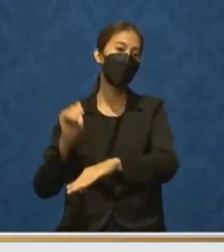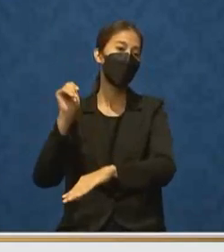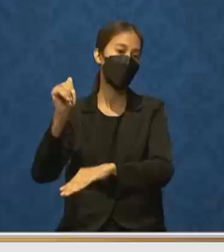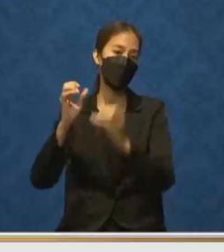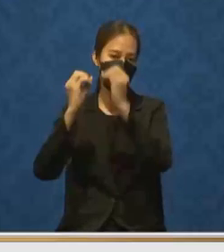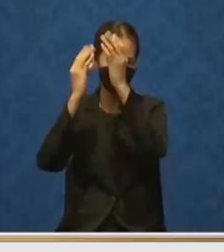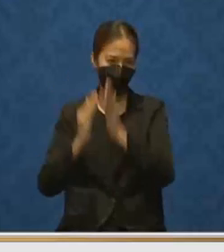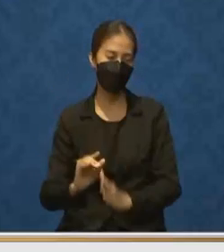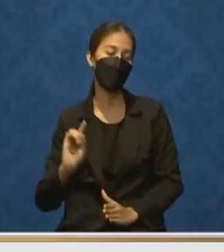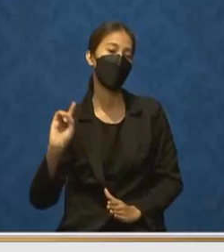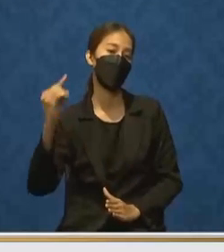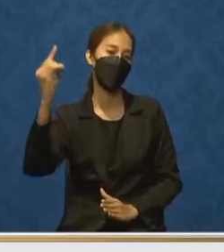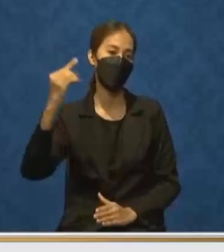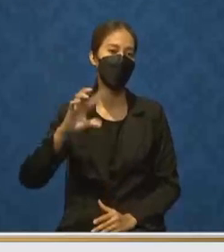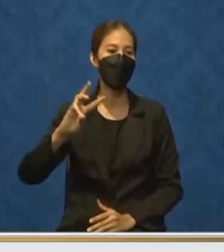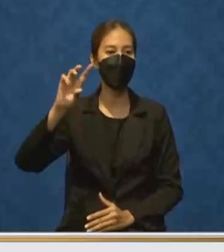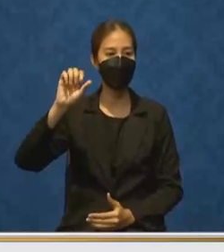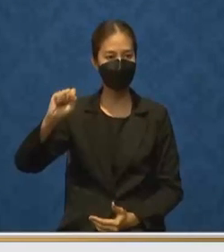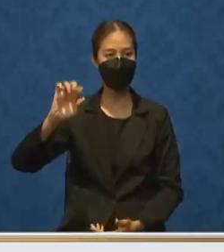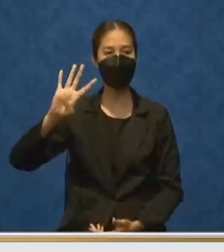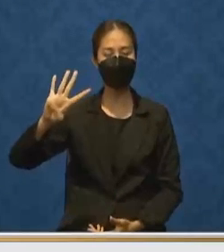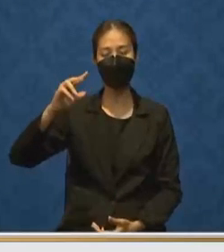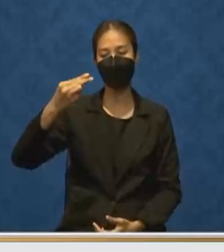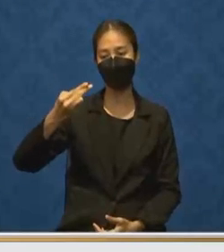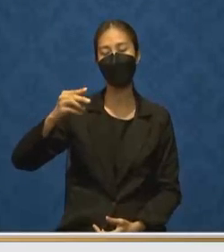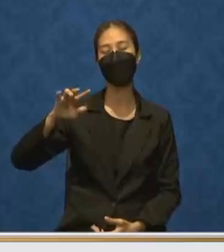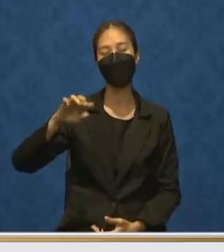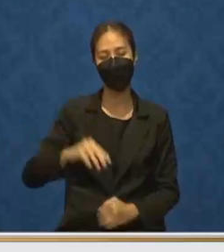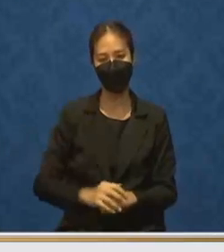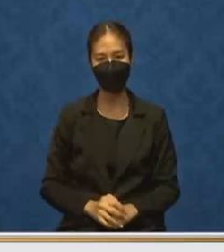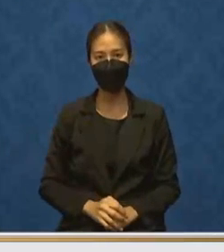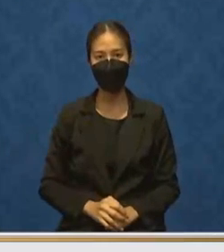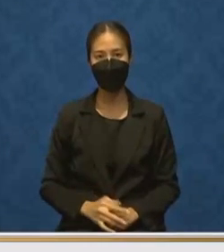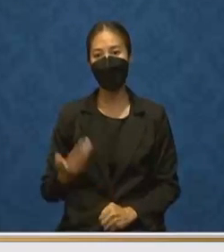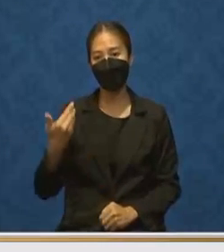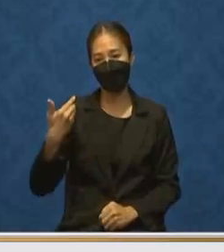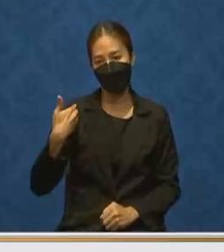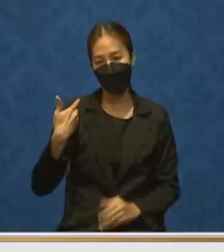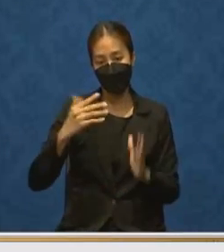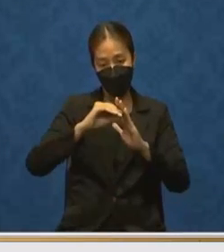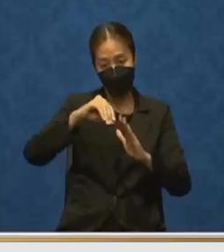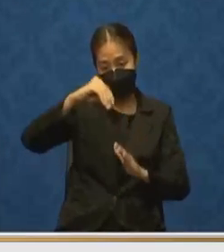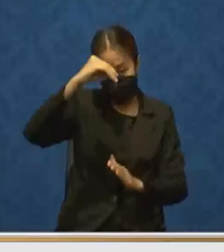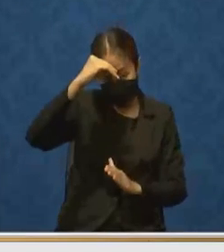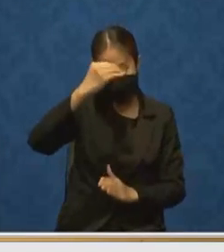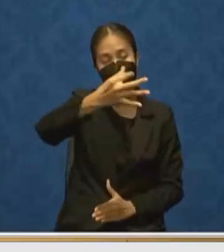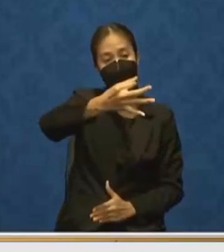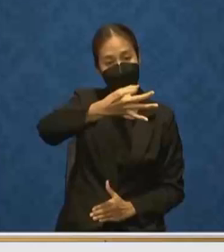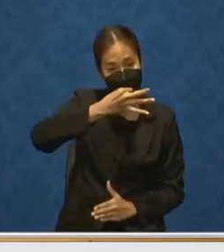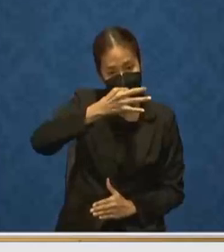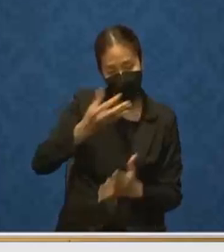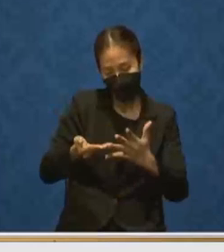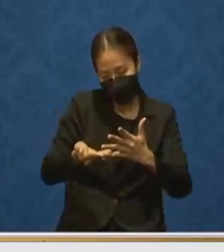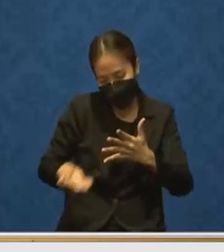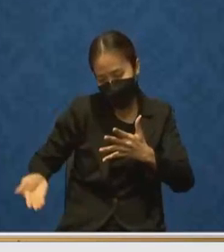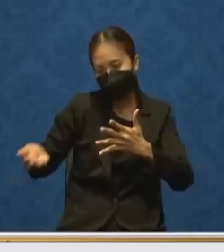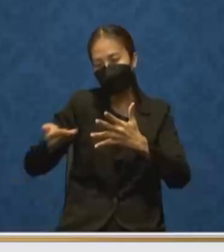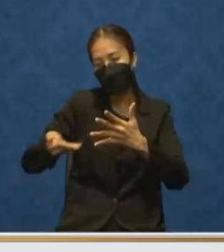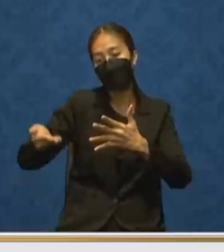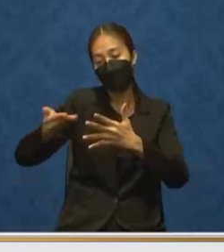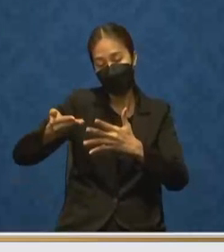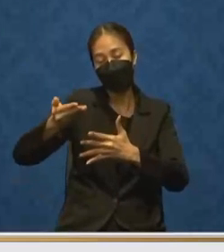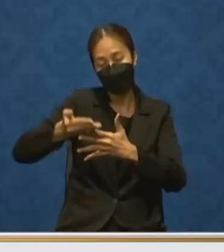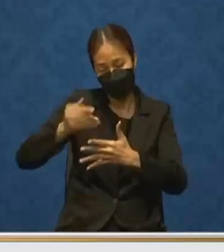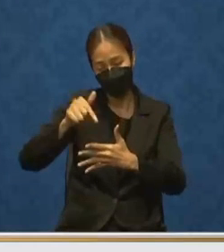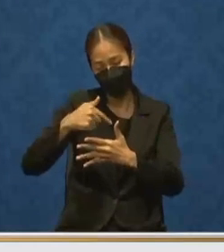หม่ 640,300 คนขยายโอกาสการศึกษาวิชาชีพและยกระดับการผลิตและพัฒนากำลังคน